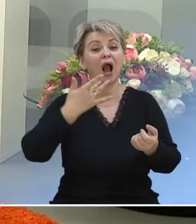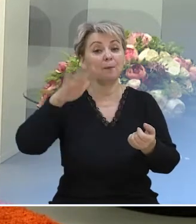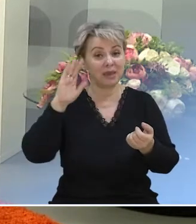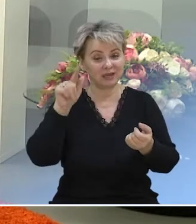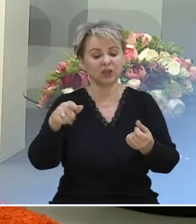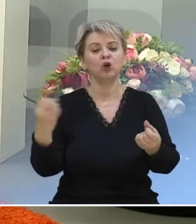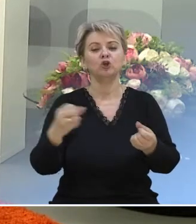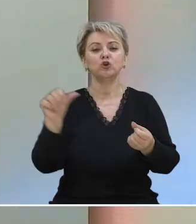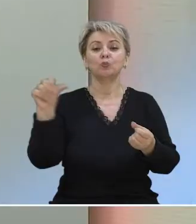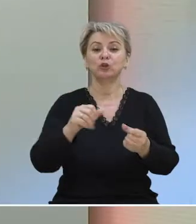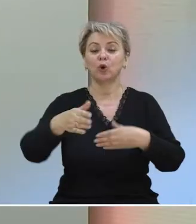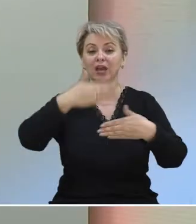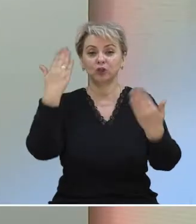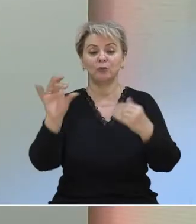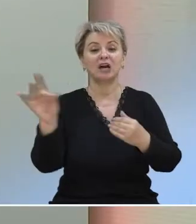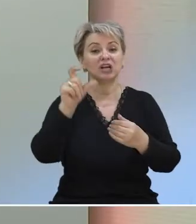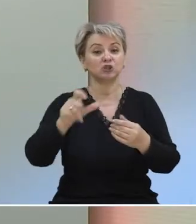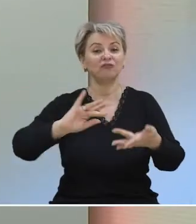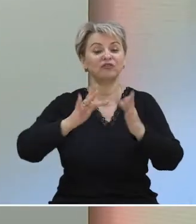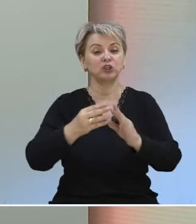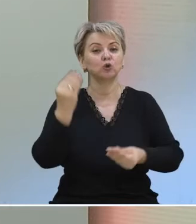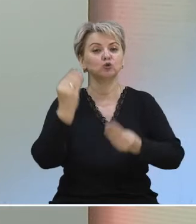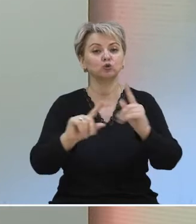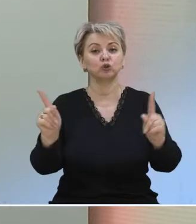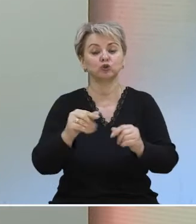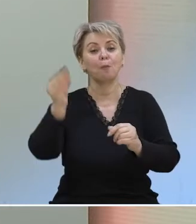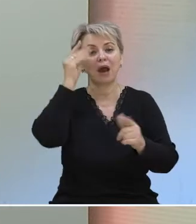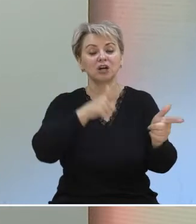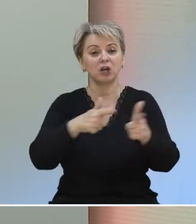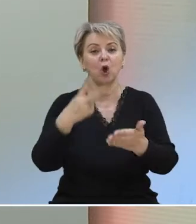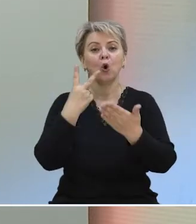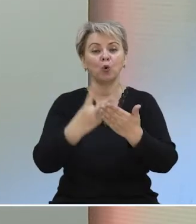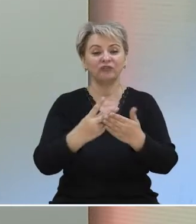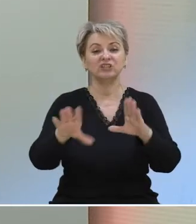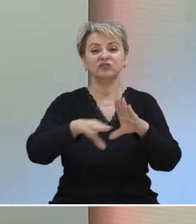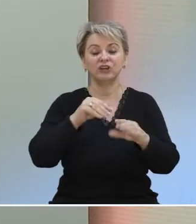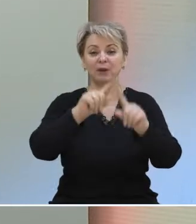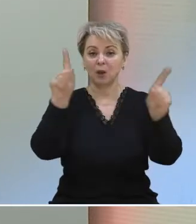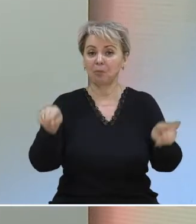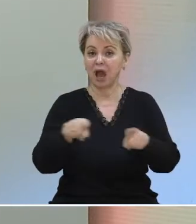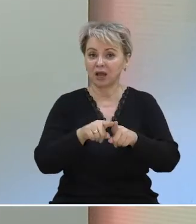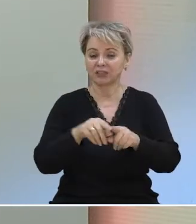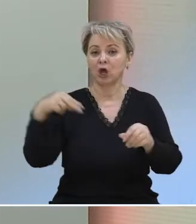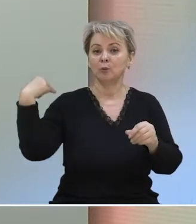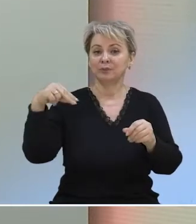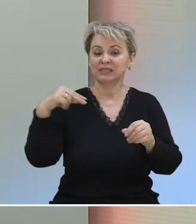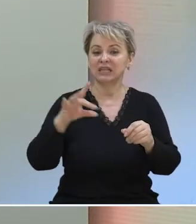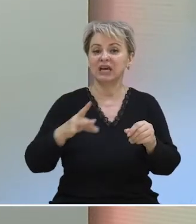область к США. Ну, еще минутка юмора. Ростовчане в соцсетях шутят, что уже морально готовы увидеть на выборных